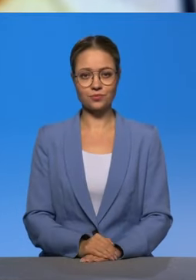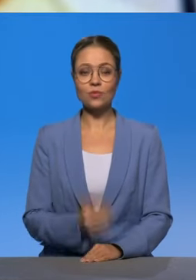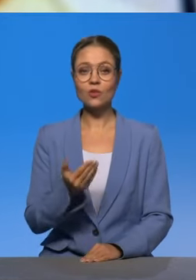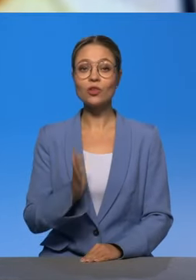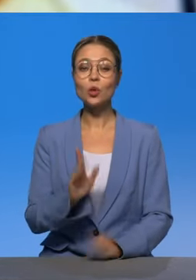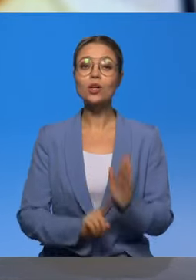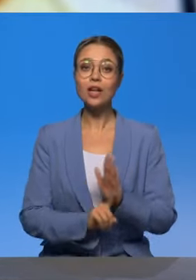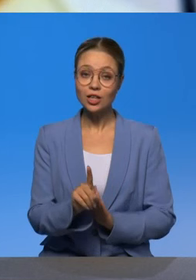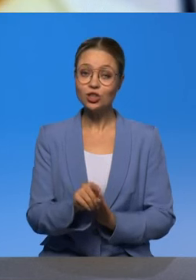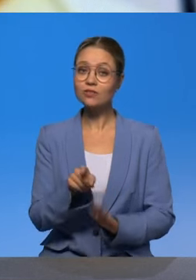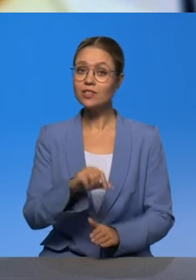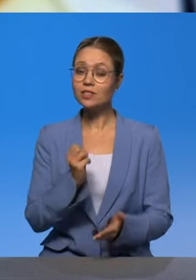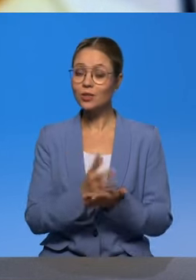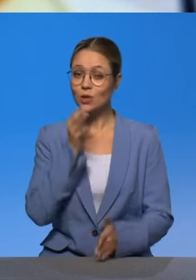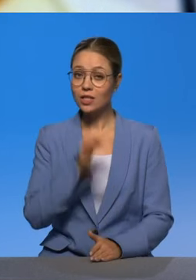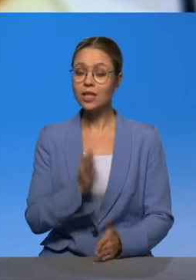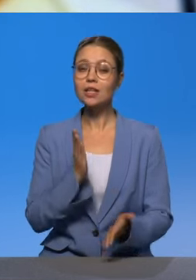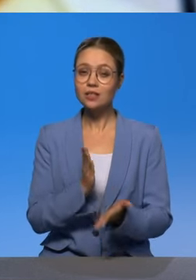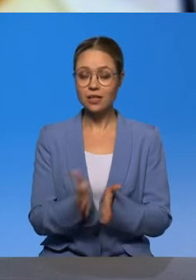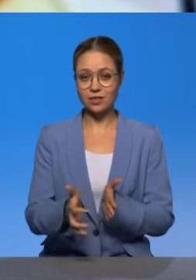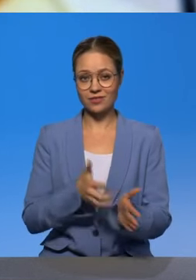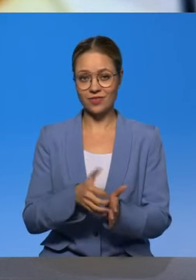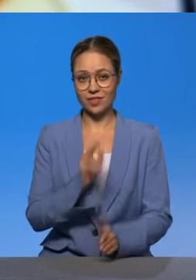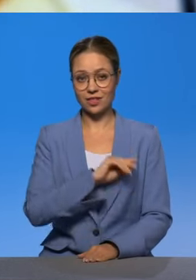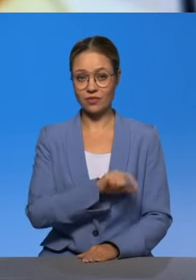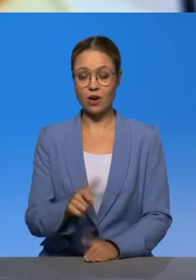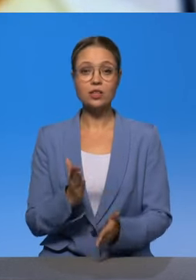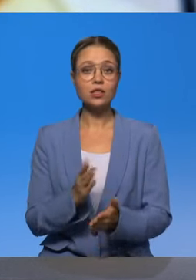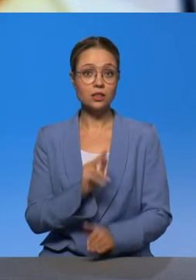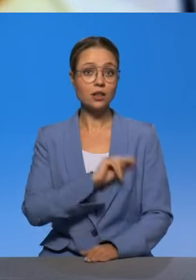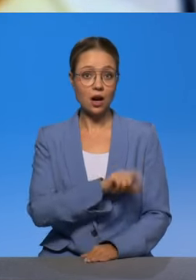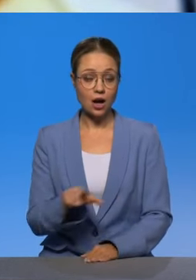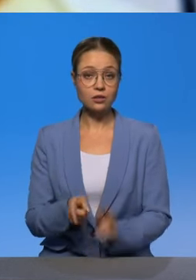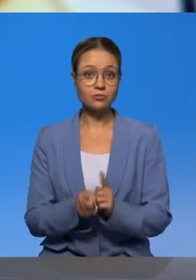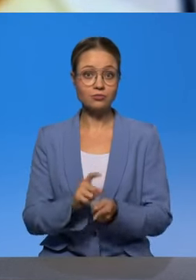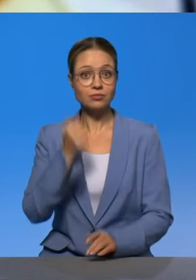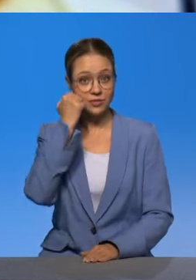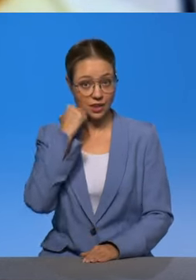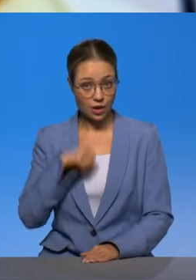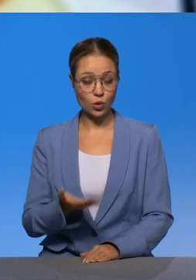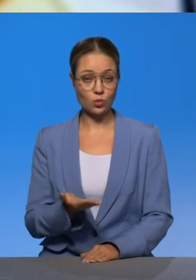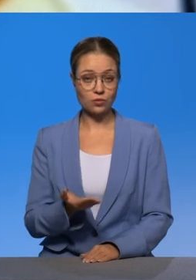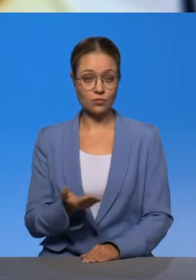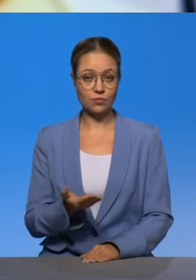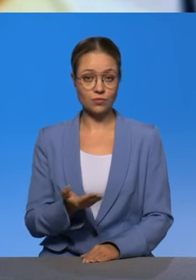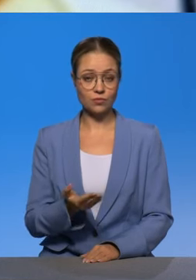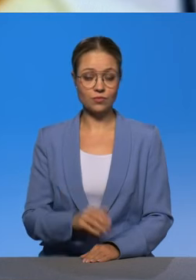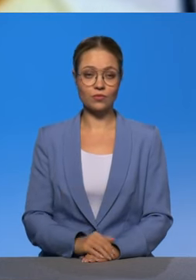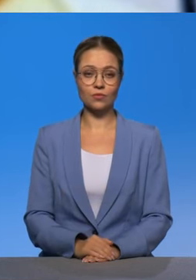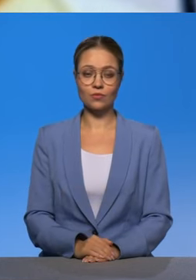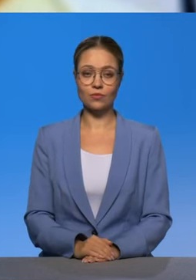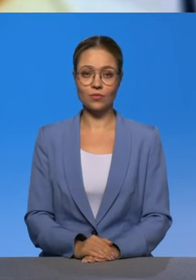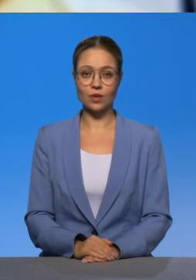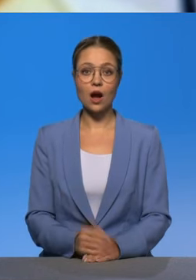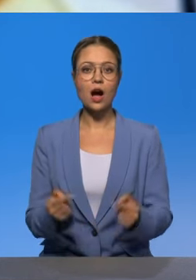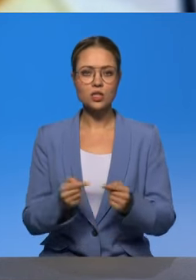что есть дефицит кадров. Да, есть старение кадров, а дефицит даже, казалось бы, на, вот, особенно